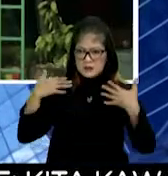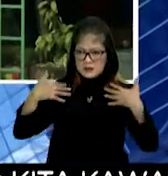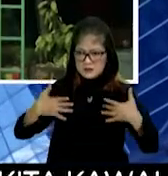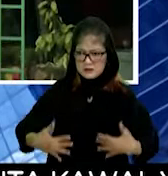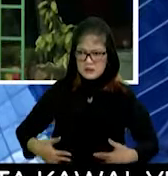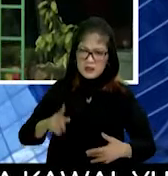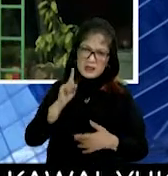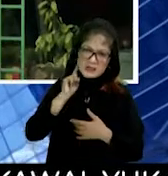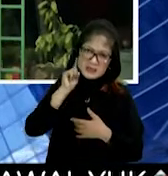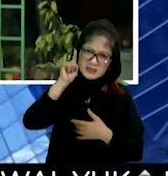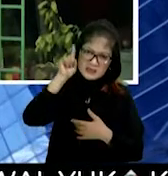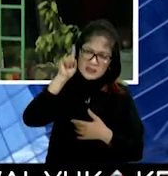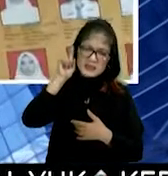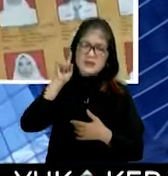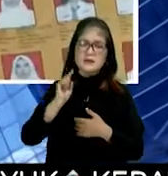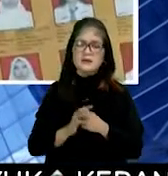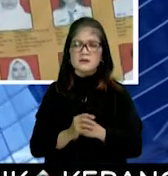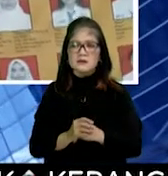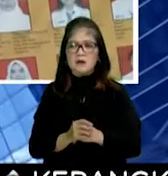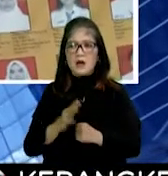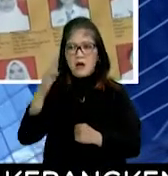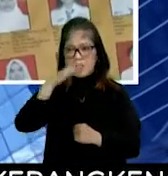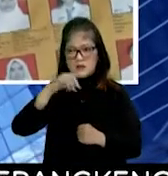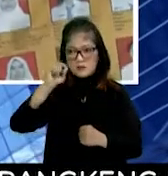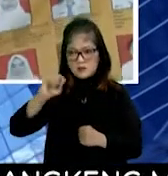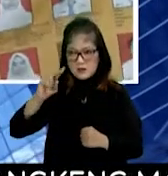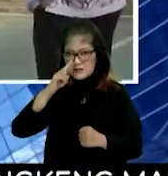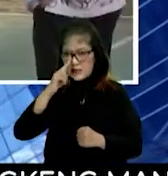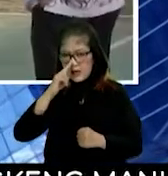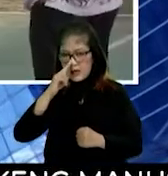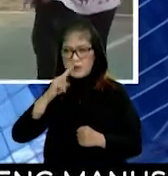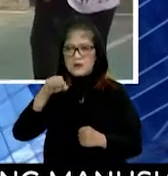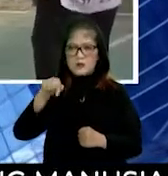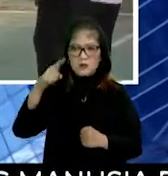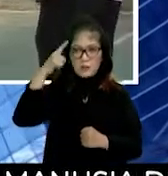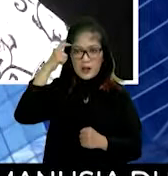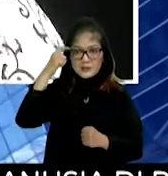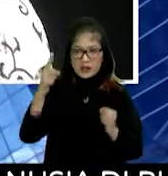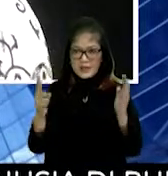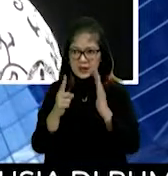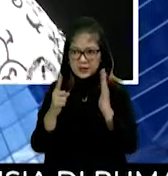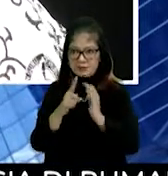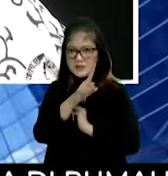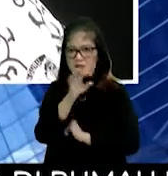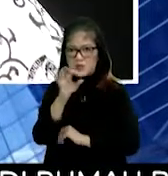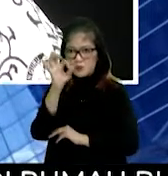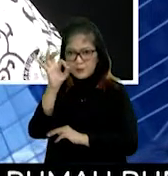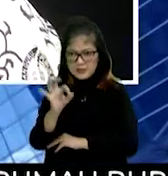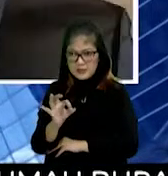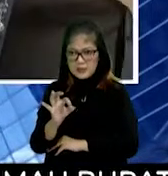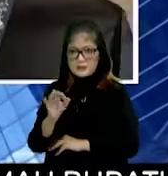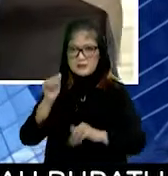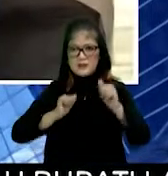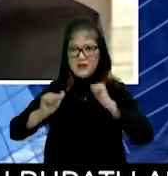Kemudian juga setelah itu pihak dari sekolah pada hari Senin ini memang sempat melakukan pembelajaran tatap muka 100% dan juga kegiatan belajar mengajar